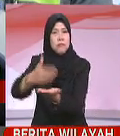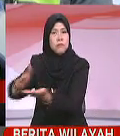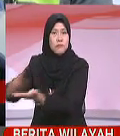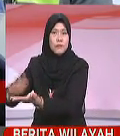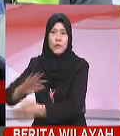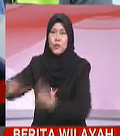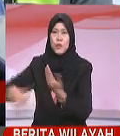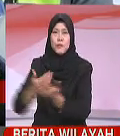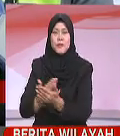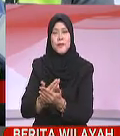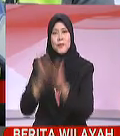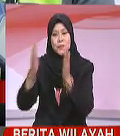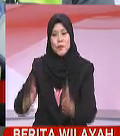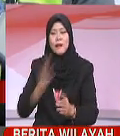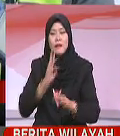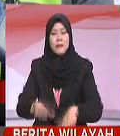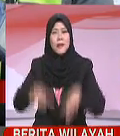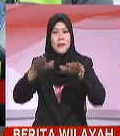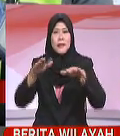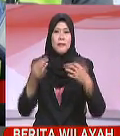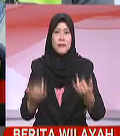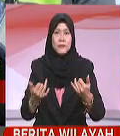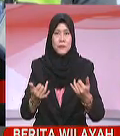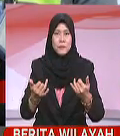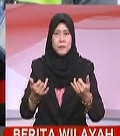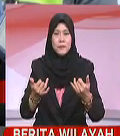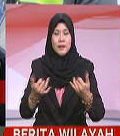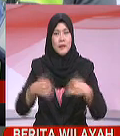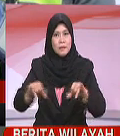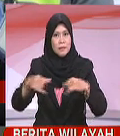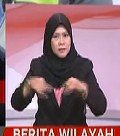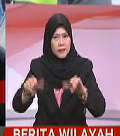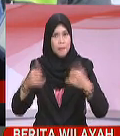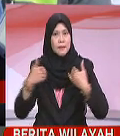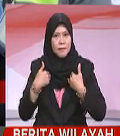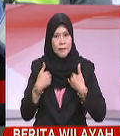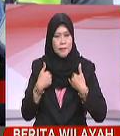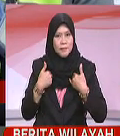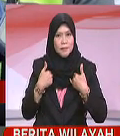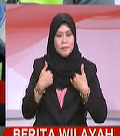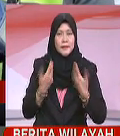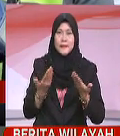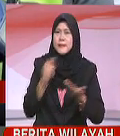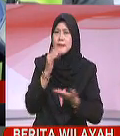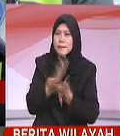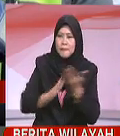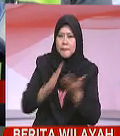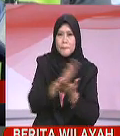pada mangsa-mangsa banjir yang hari ini masih lagi ada di kalangan mereka yang tidak